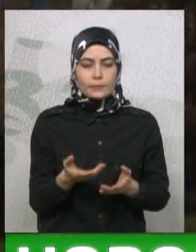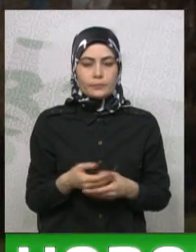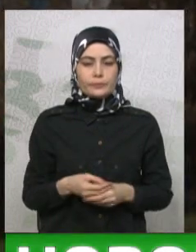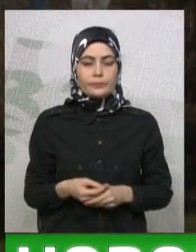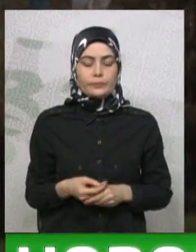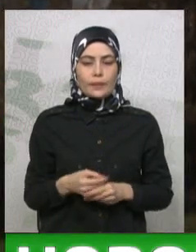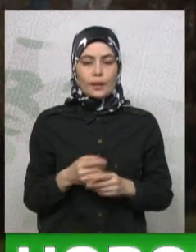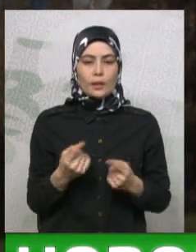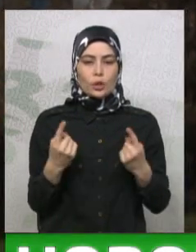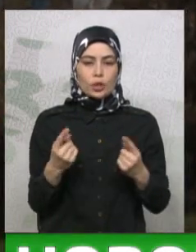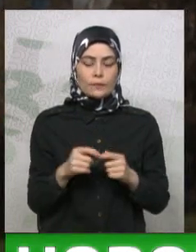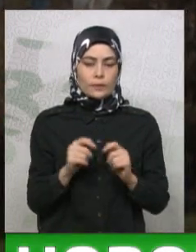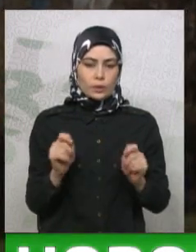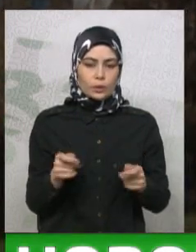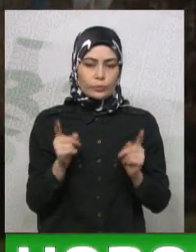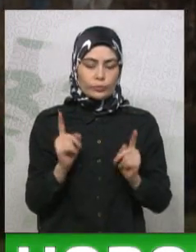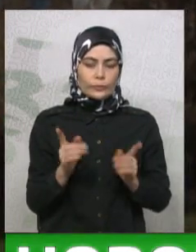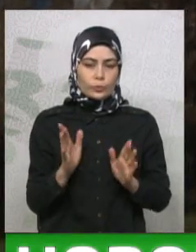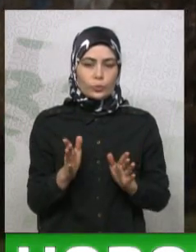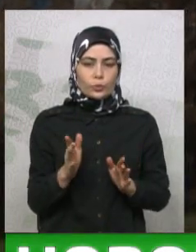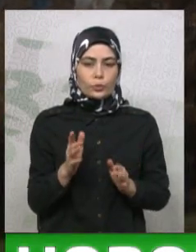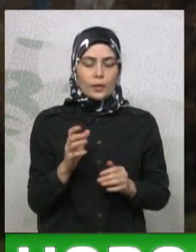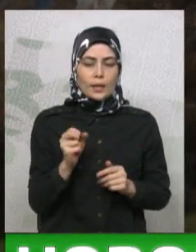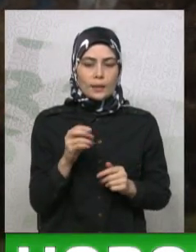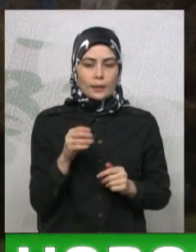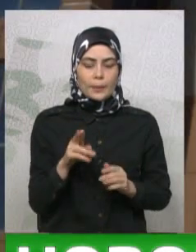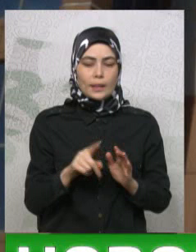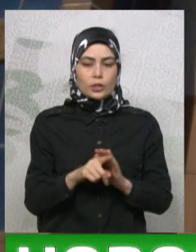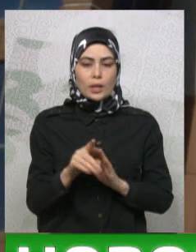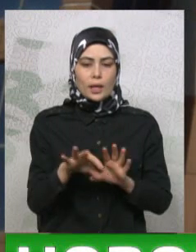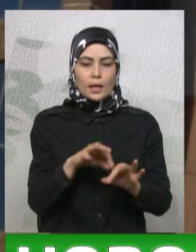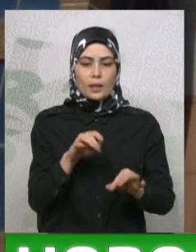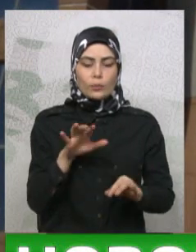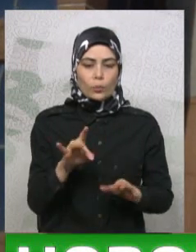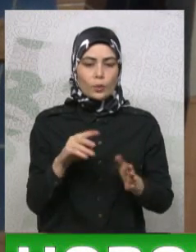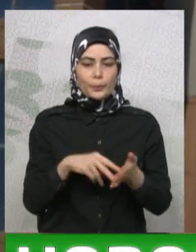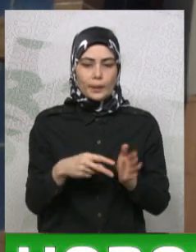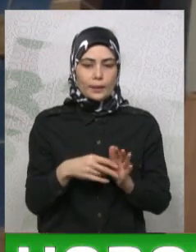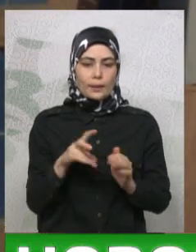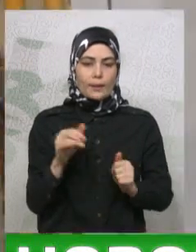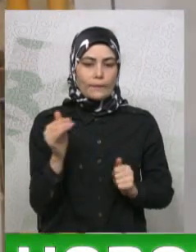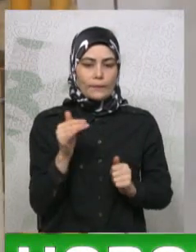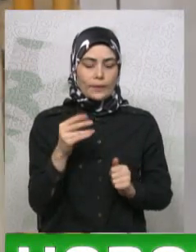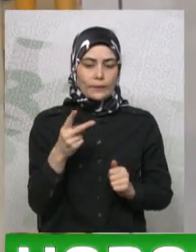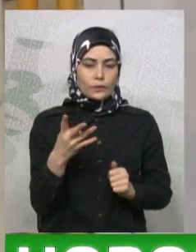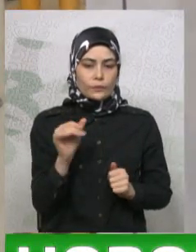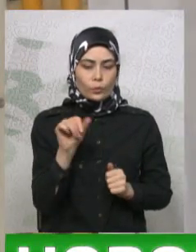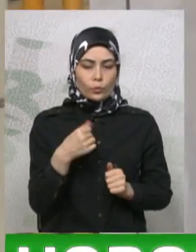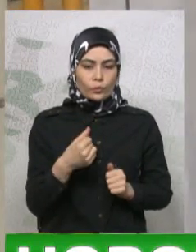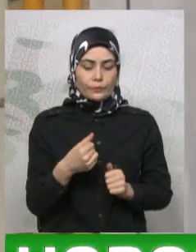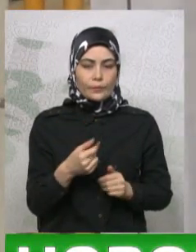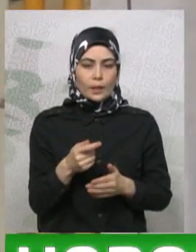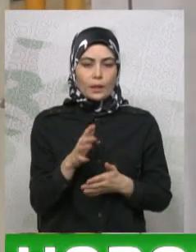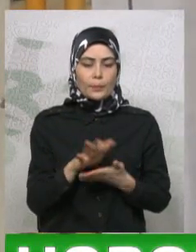остальное. Торжественное открытие Академии цифрового развития и начало отборочного интенсива запланировано на февраль 2024 года.